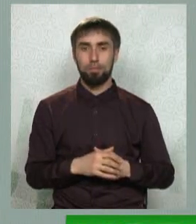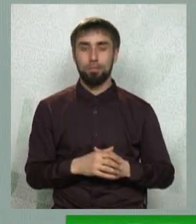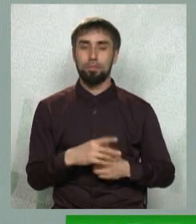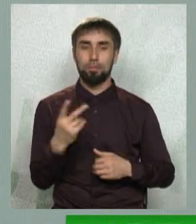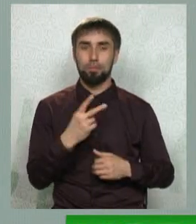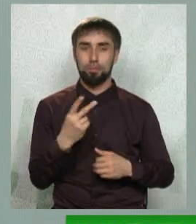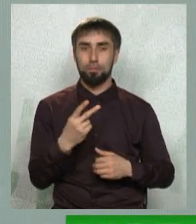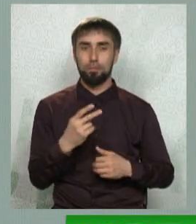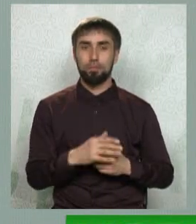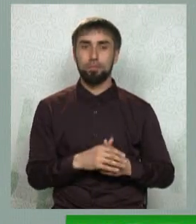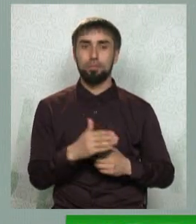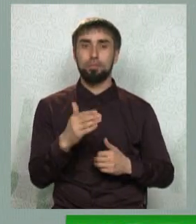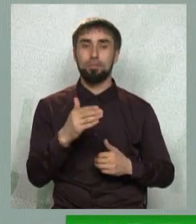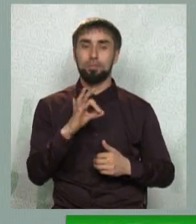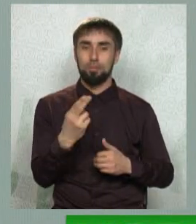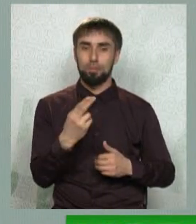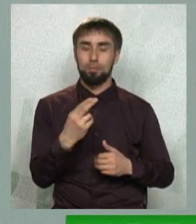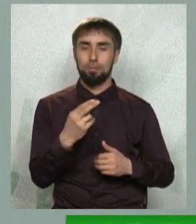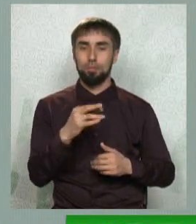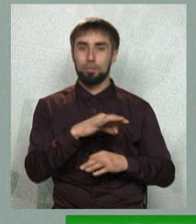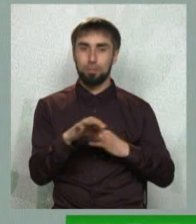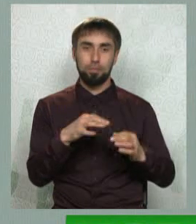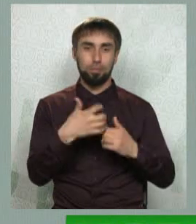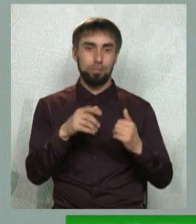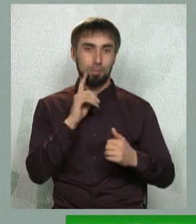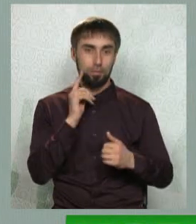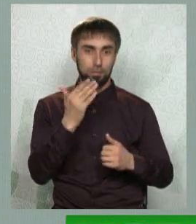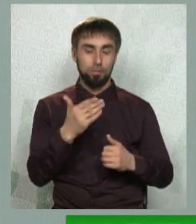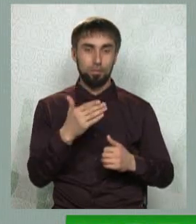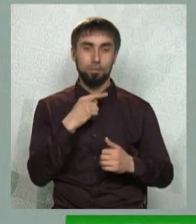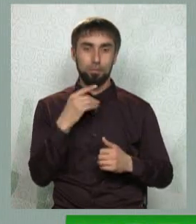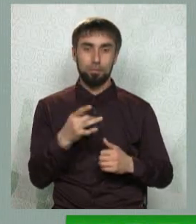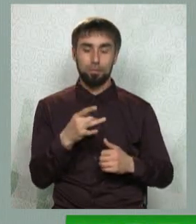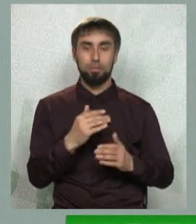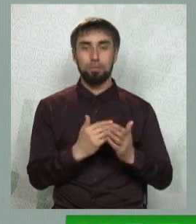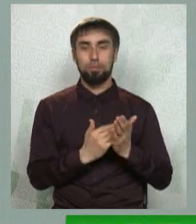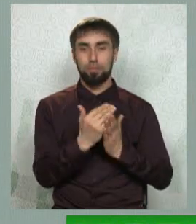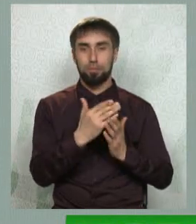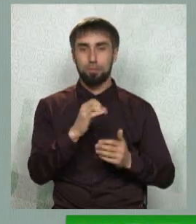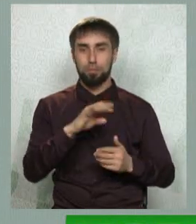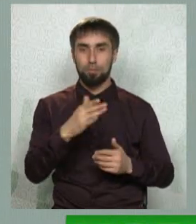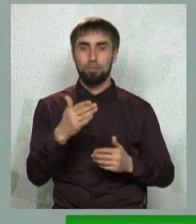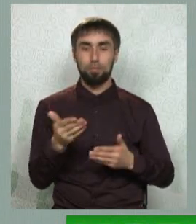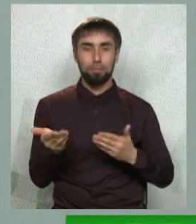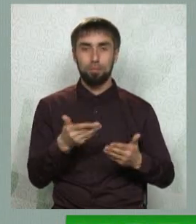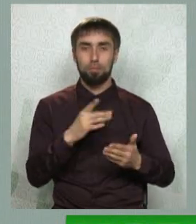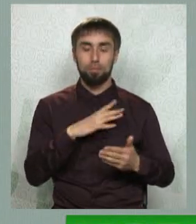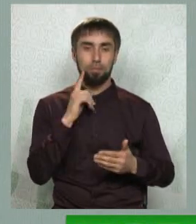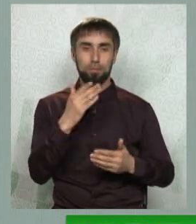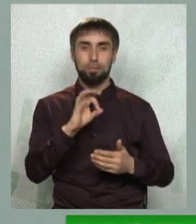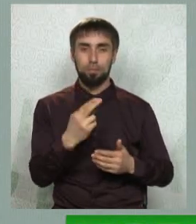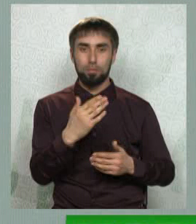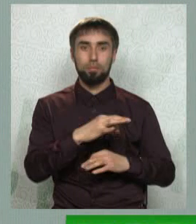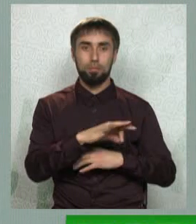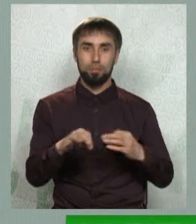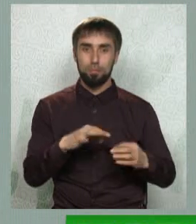Второе. Повышение качества социального проектирования среди молодежи Республики Ингушетия. Повысить степень вовлеченности молодежи Республики в социальное